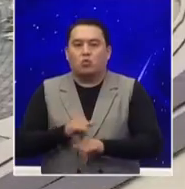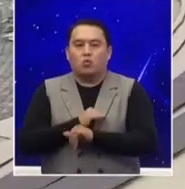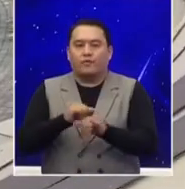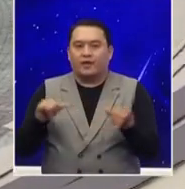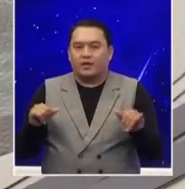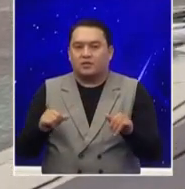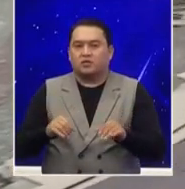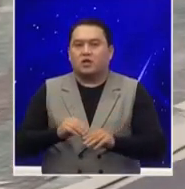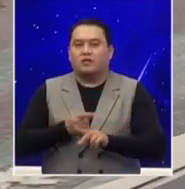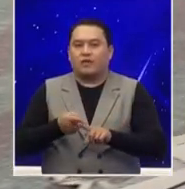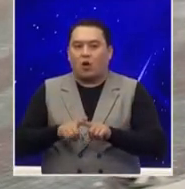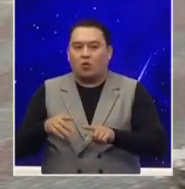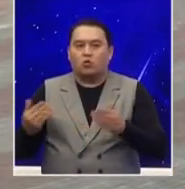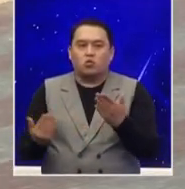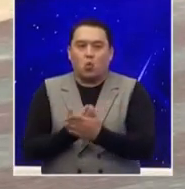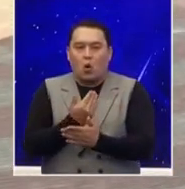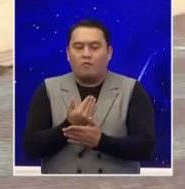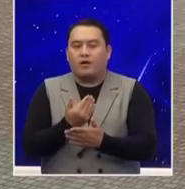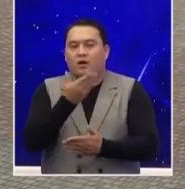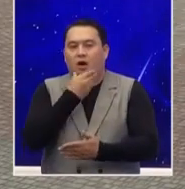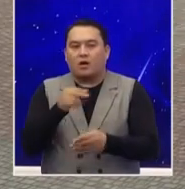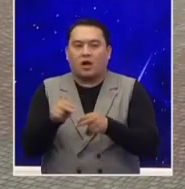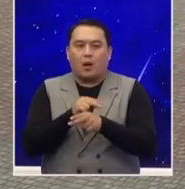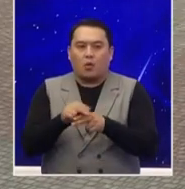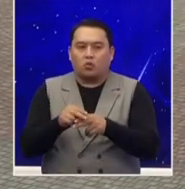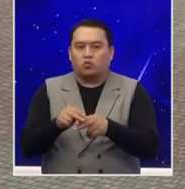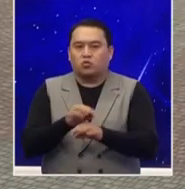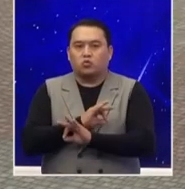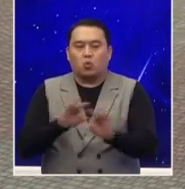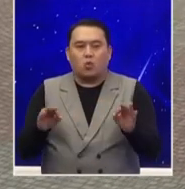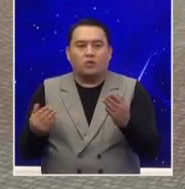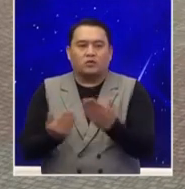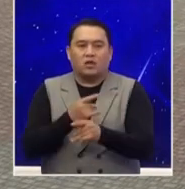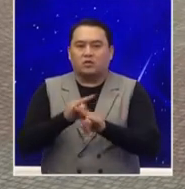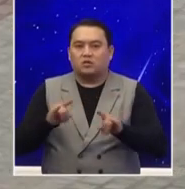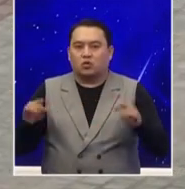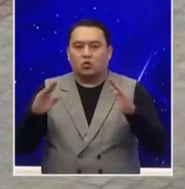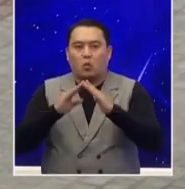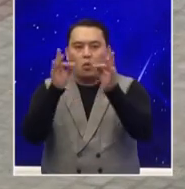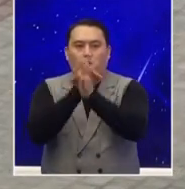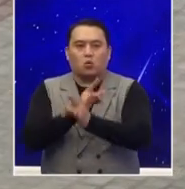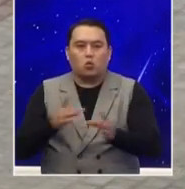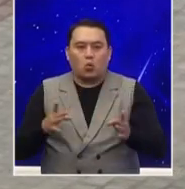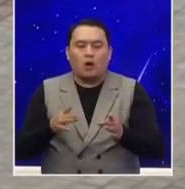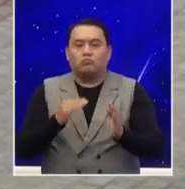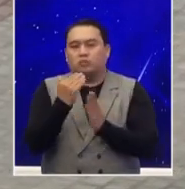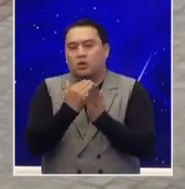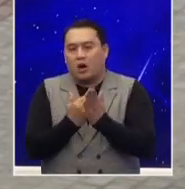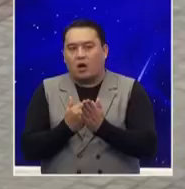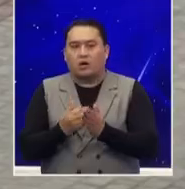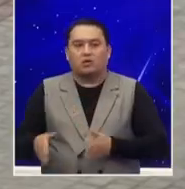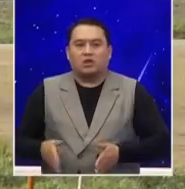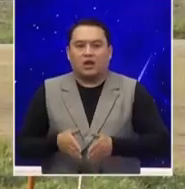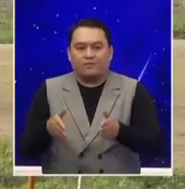развивается инфраструктура новый амфитеатр отремонтированы с нуля школы и детсады и дом культуры приведены в порядок дороги и